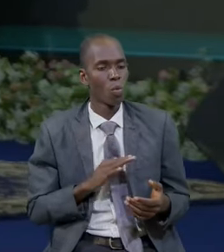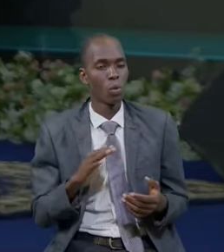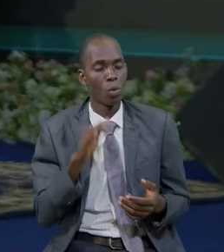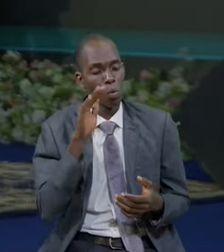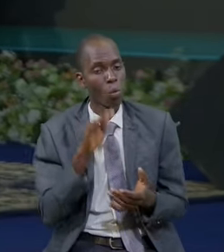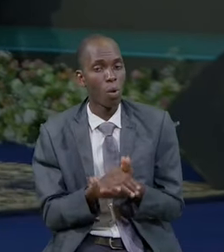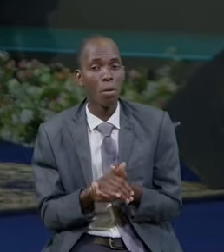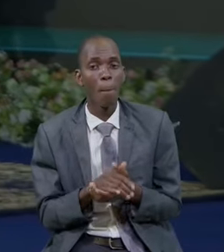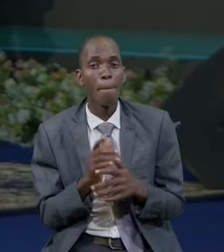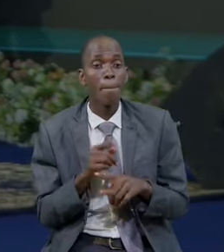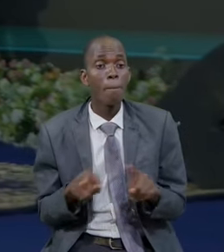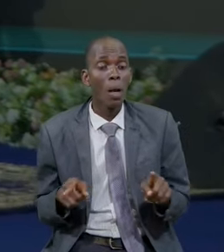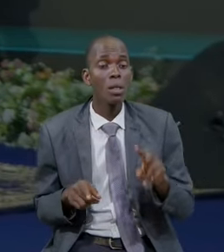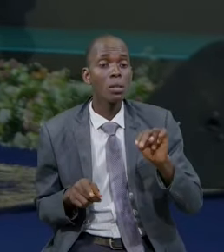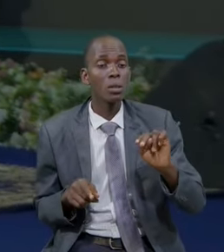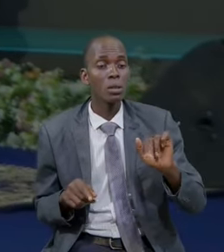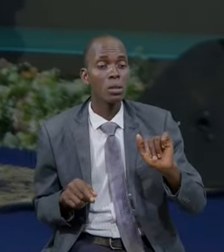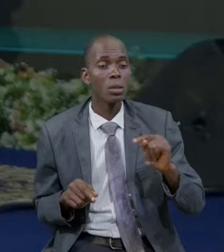c'est toi l'homme.